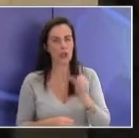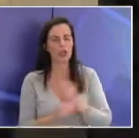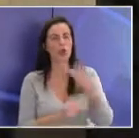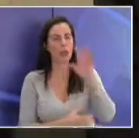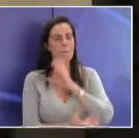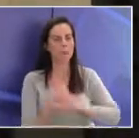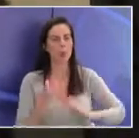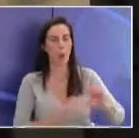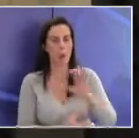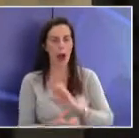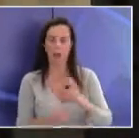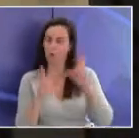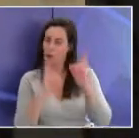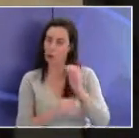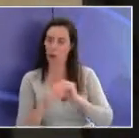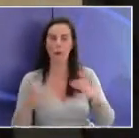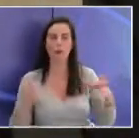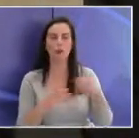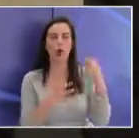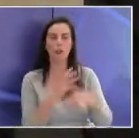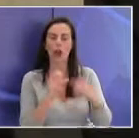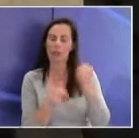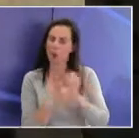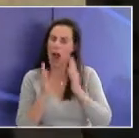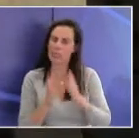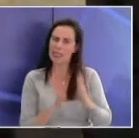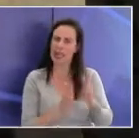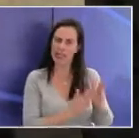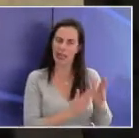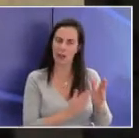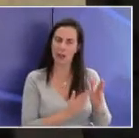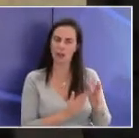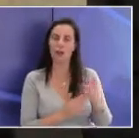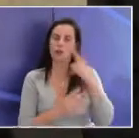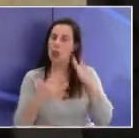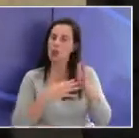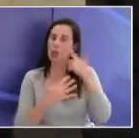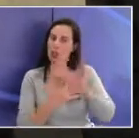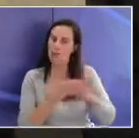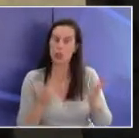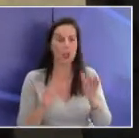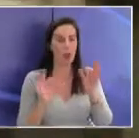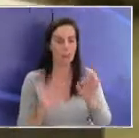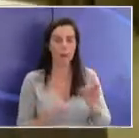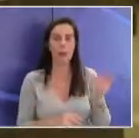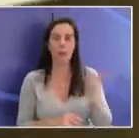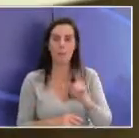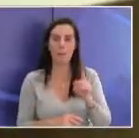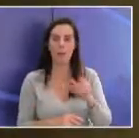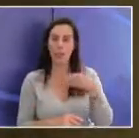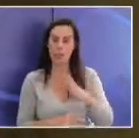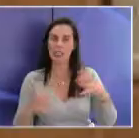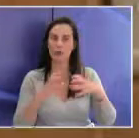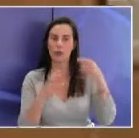אותו ושיפסיקו להשתמש בו, לכן עשינו איזושהי הסדרה רכה של שקיפות, שבאמת מי שנכנס